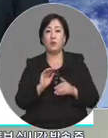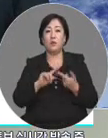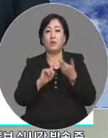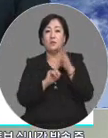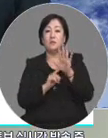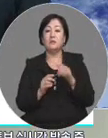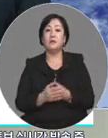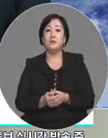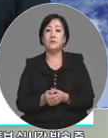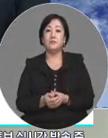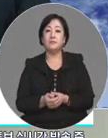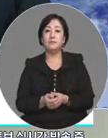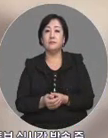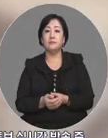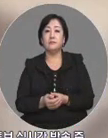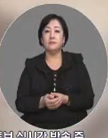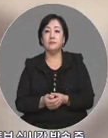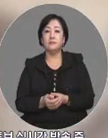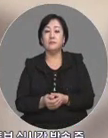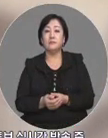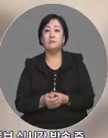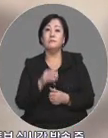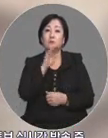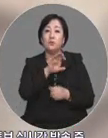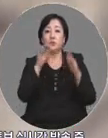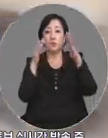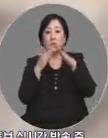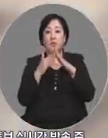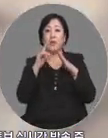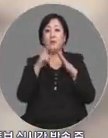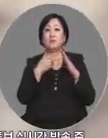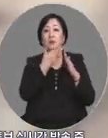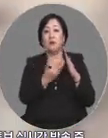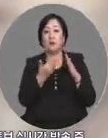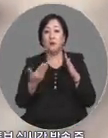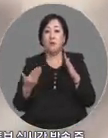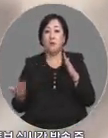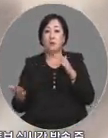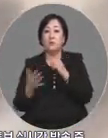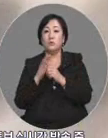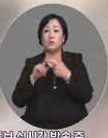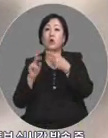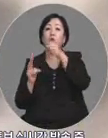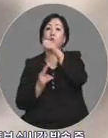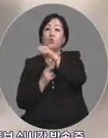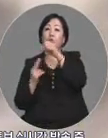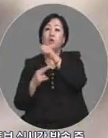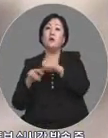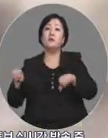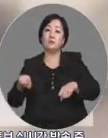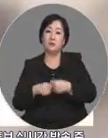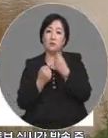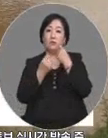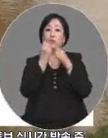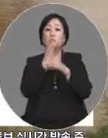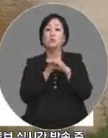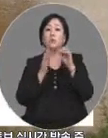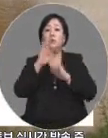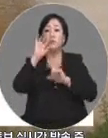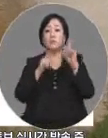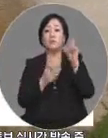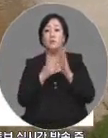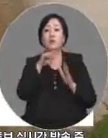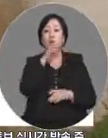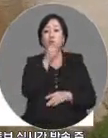정리했습니다 주택 한 채가 강물에 떠내려가 다 교량을 부수고 2 둔감 납니다 강물이